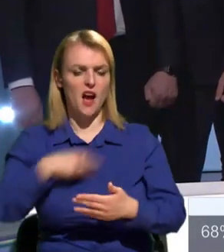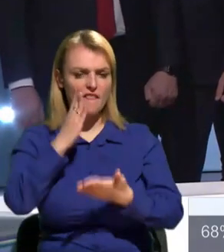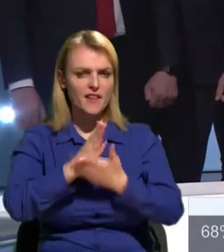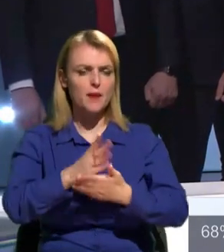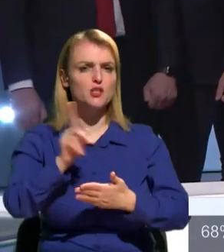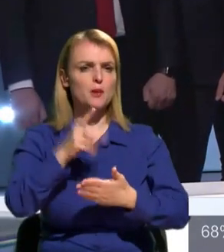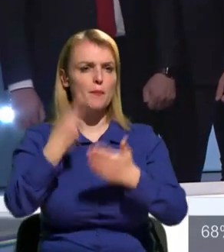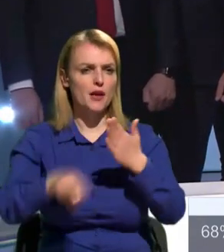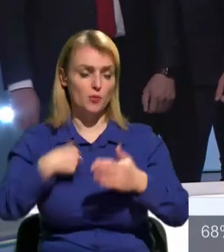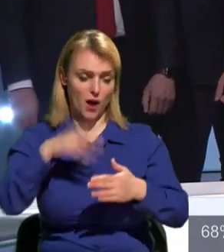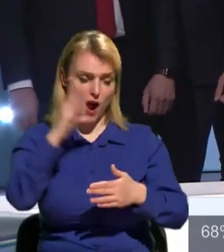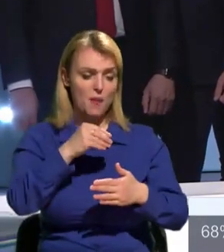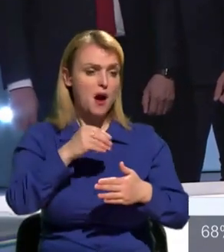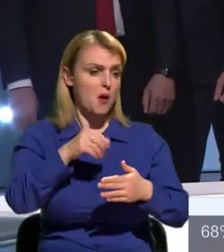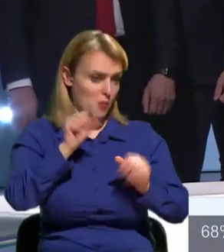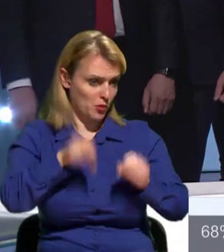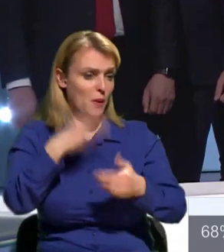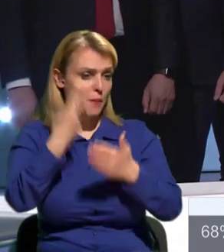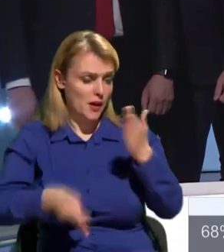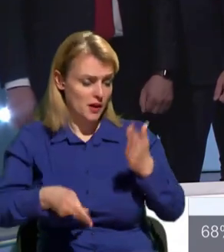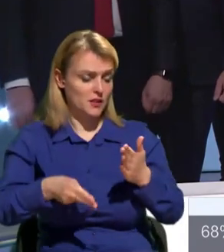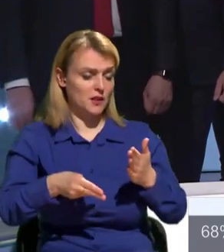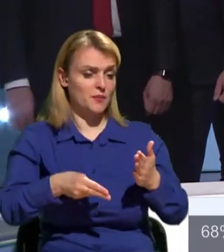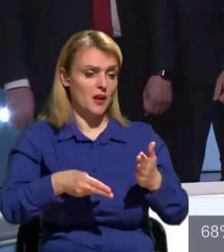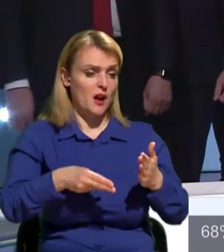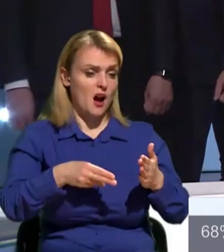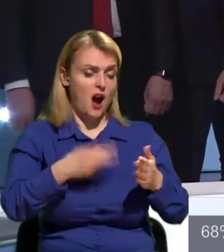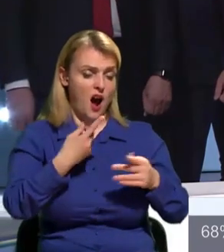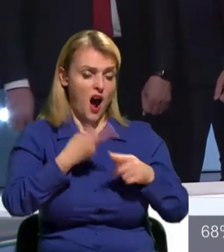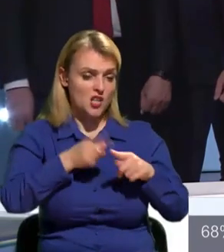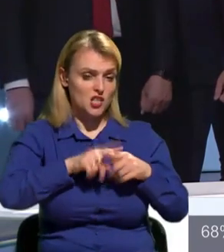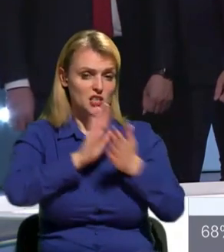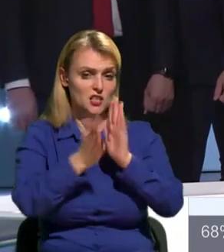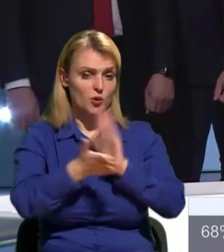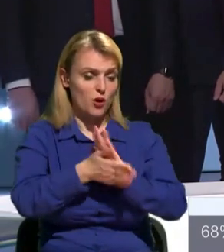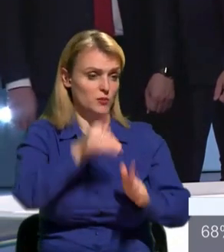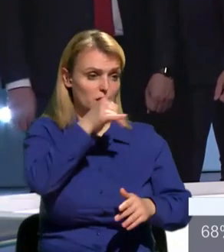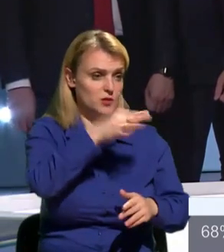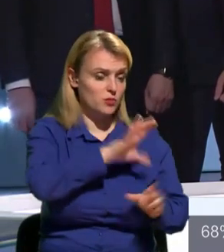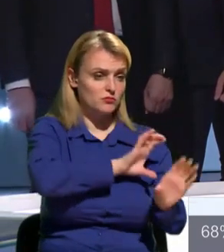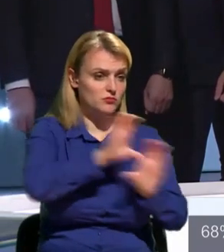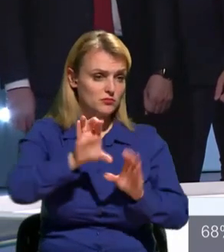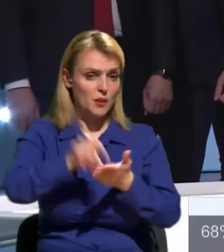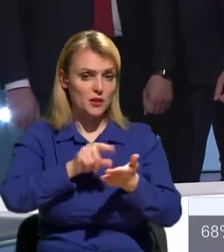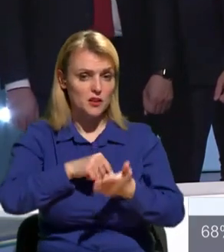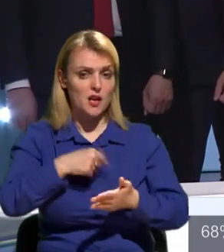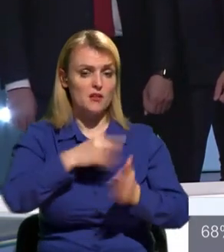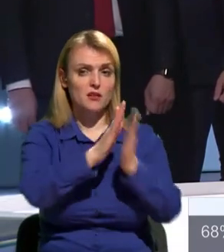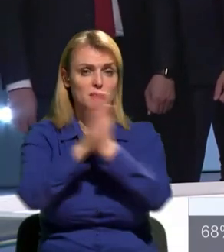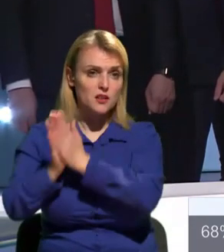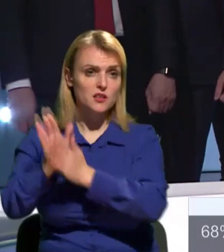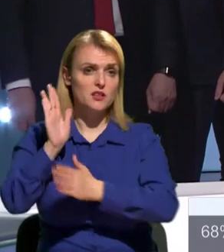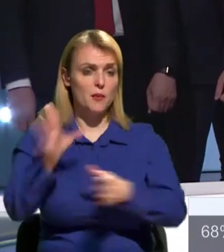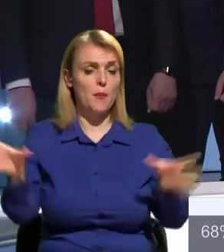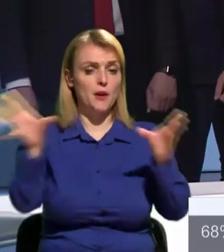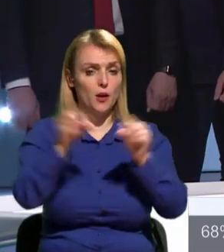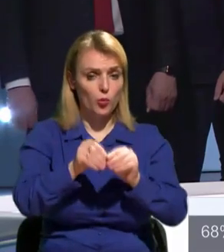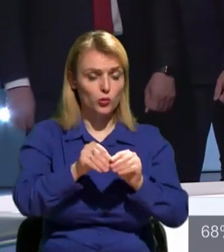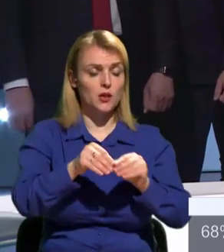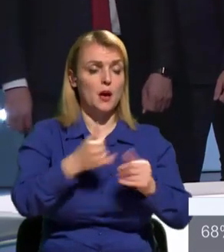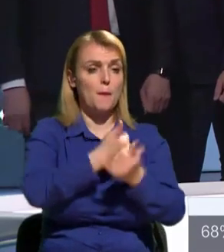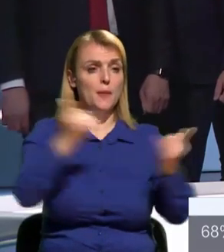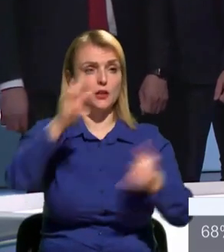această situație când am plătit salarii, pensii. Eu vă îndemn să fim împreună. Împreună pentru țară, pentru